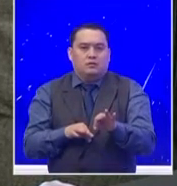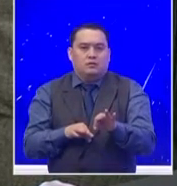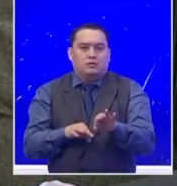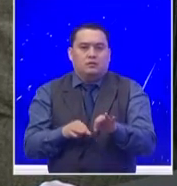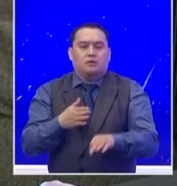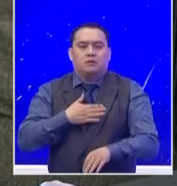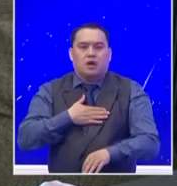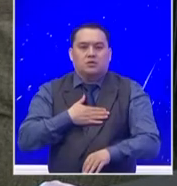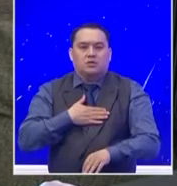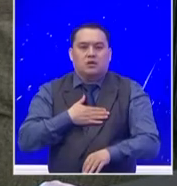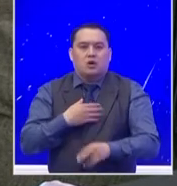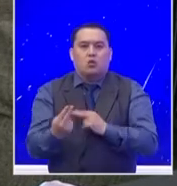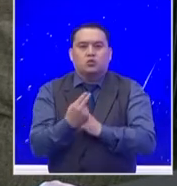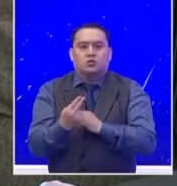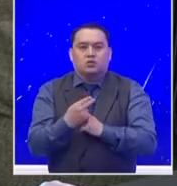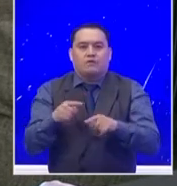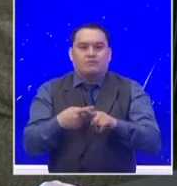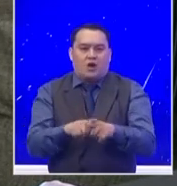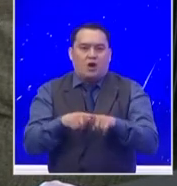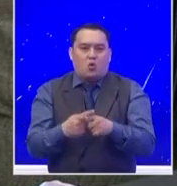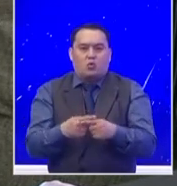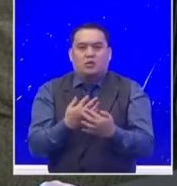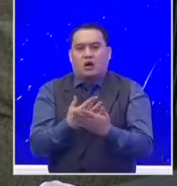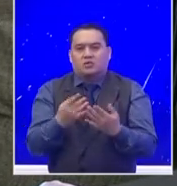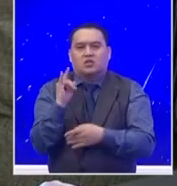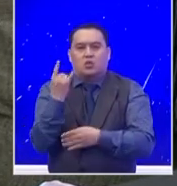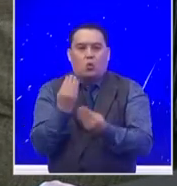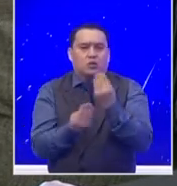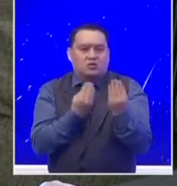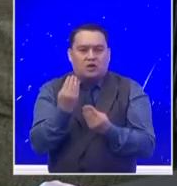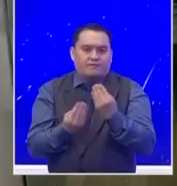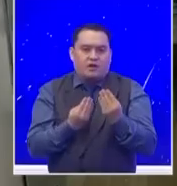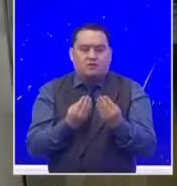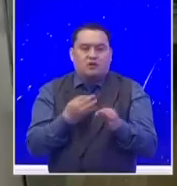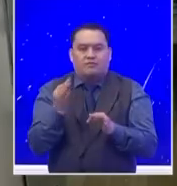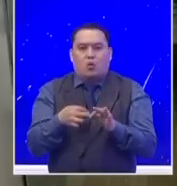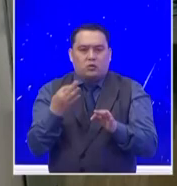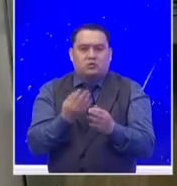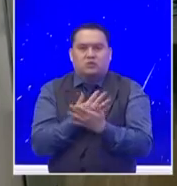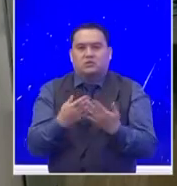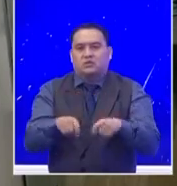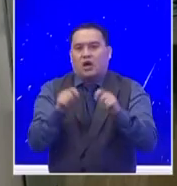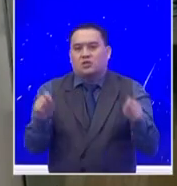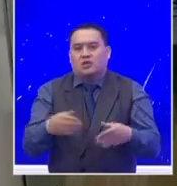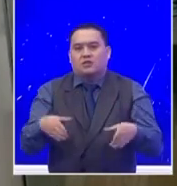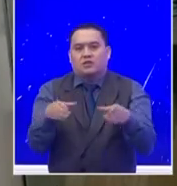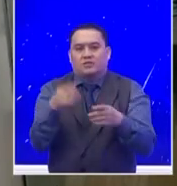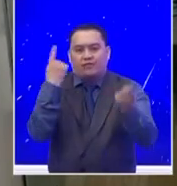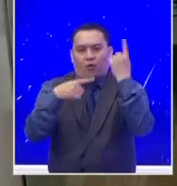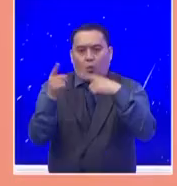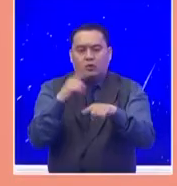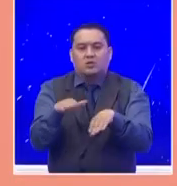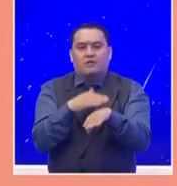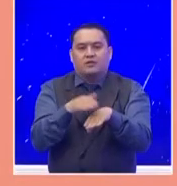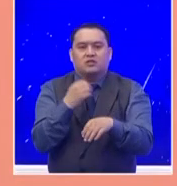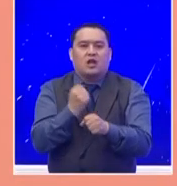Наши ребята здесь учатся вязать игрушки. Также я плету авоськи. Создателем творческой мастерской «Твори добро